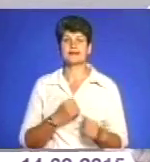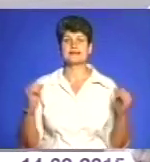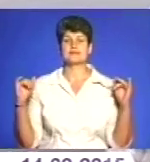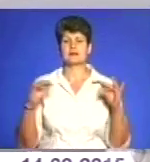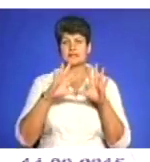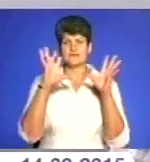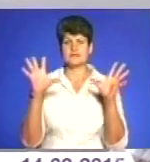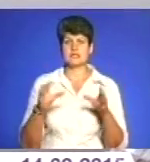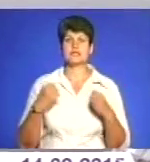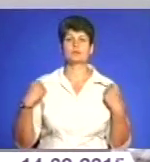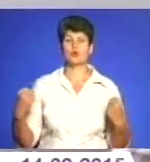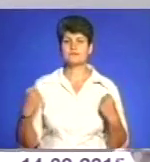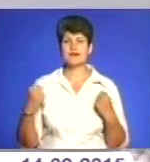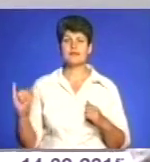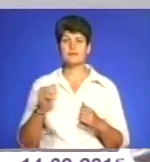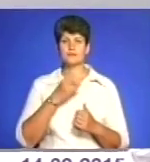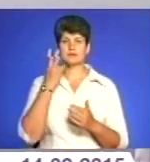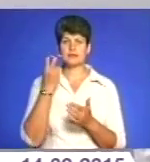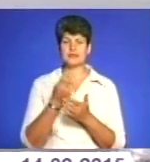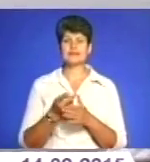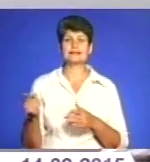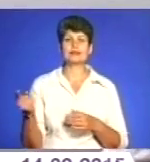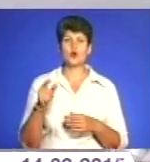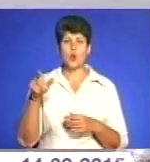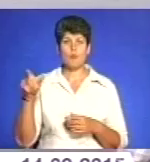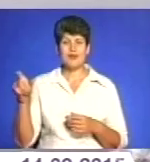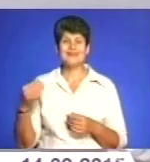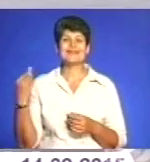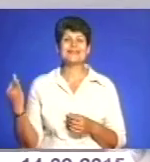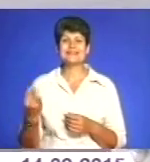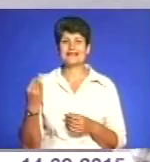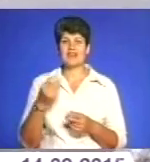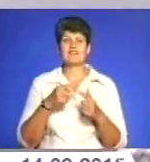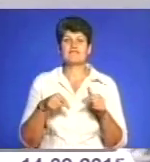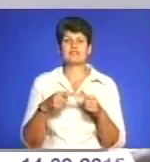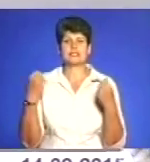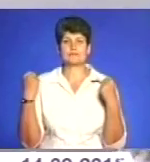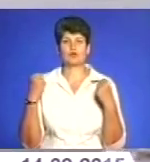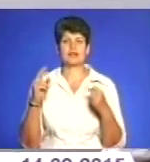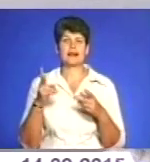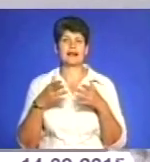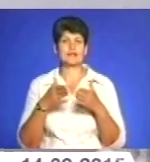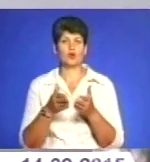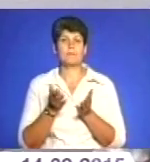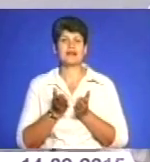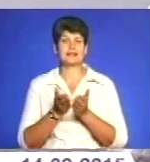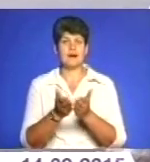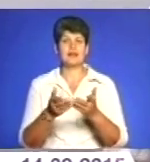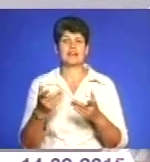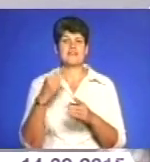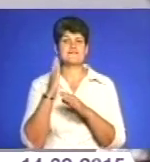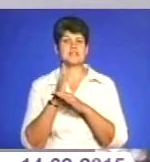всіх спортсменів і продемонструвати тернополянам, які це цікаві види спорту, це і каної, і байдарки, і